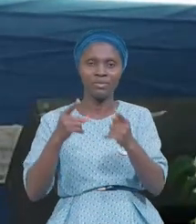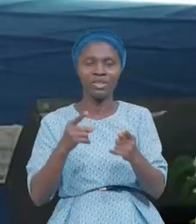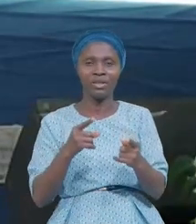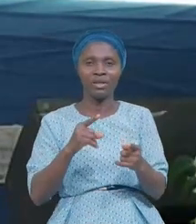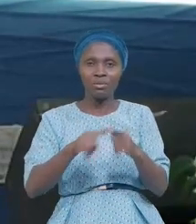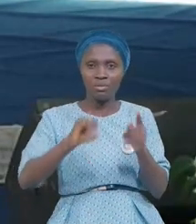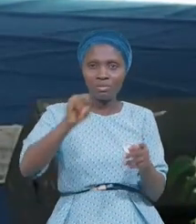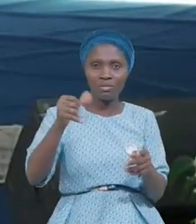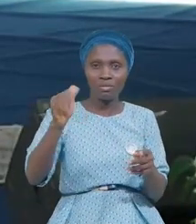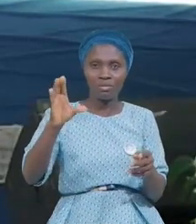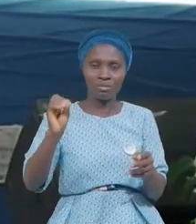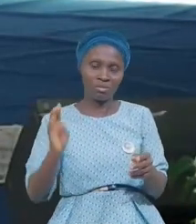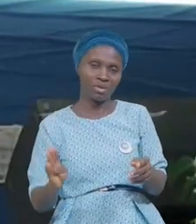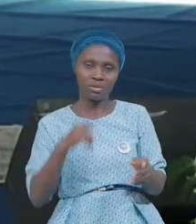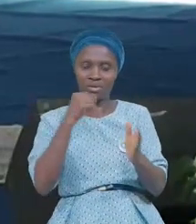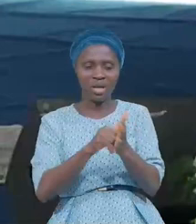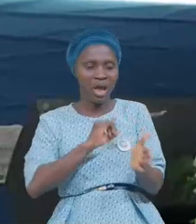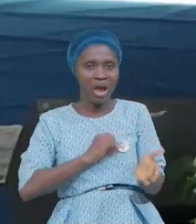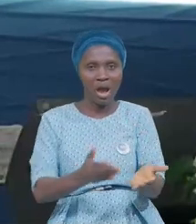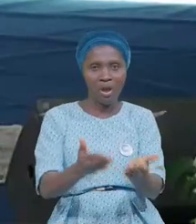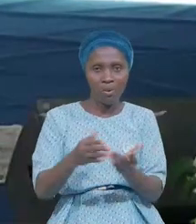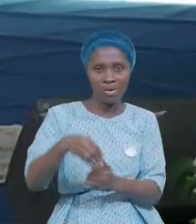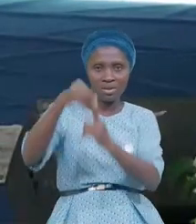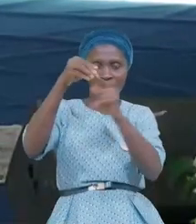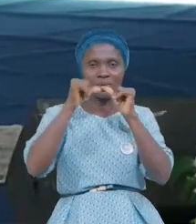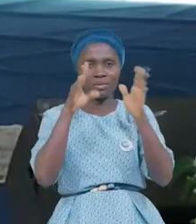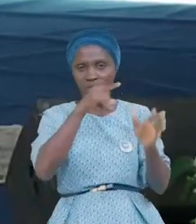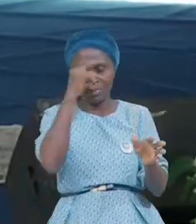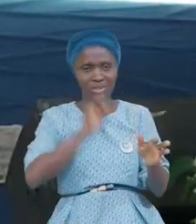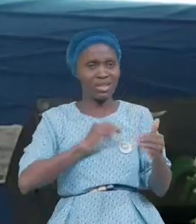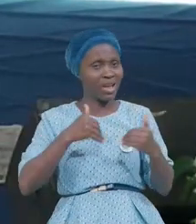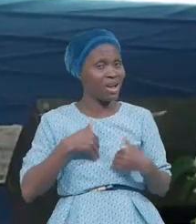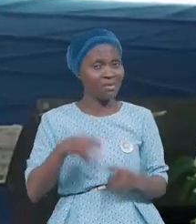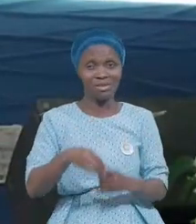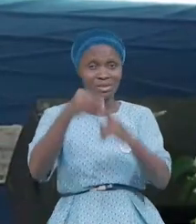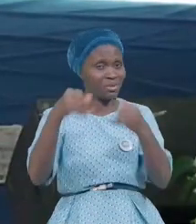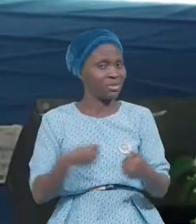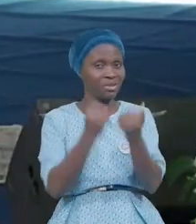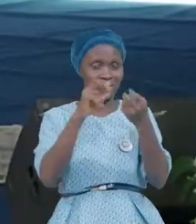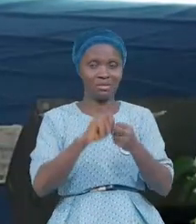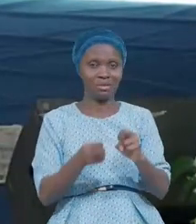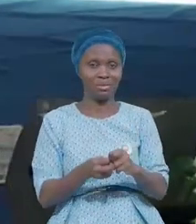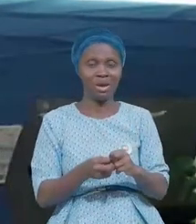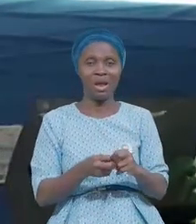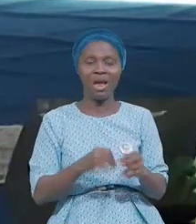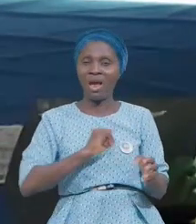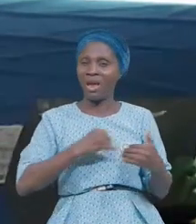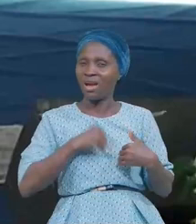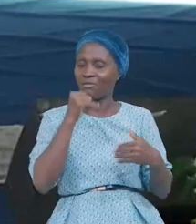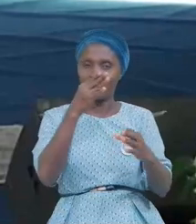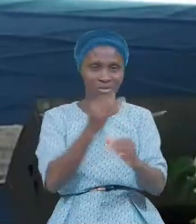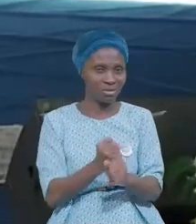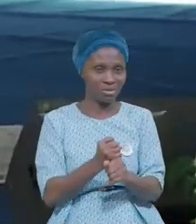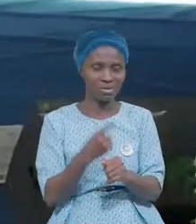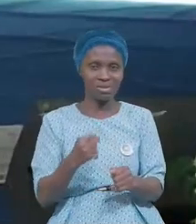Parce que j'ai un problème spécial. Et tu veux aller. Moi, je n'ai pas eu la raison pour laquelle je